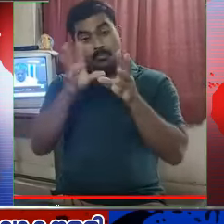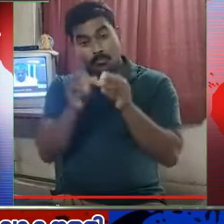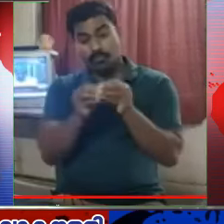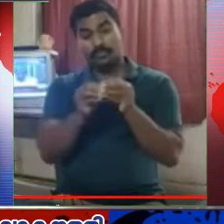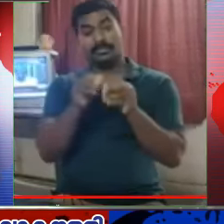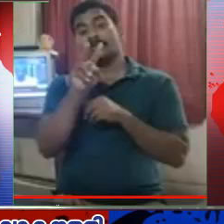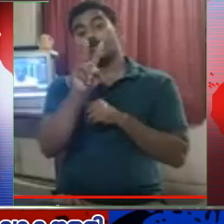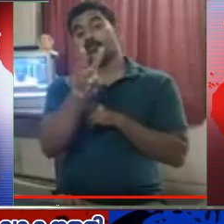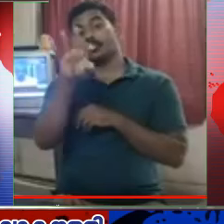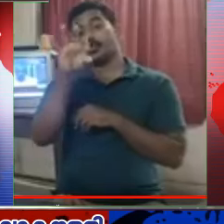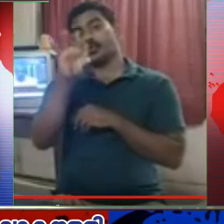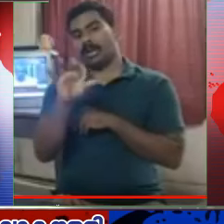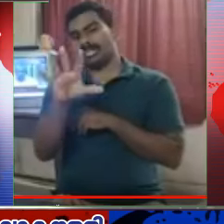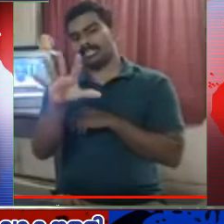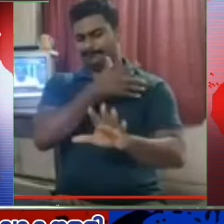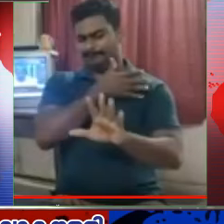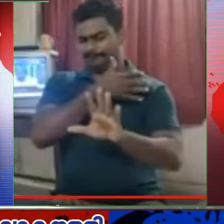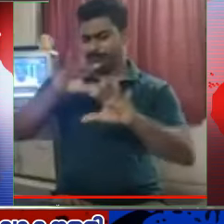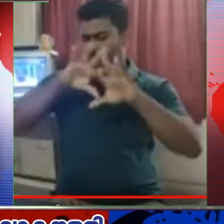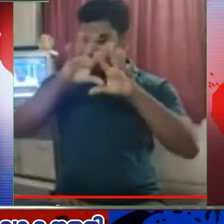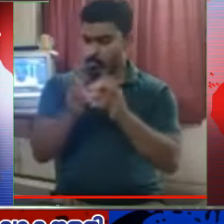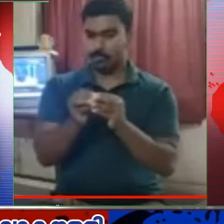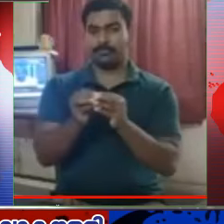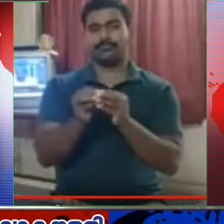വിദേശത്ത് നിന്ന് വന്ന മലയാളികളാണ്.